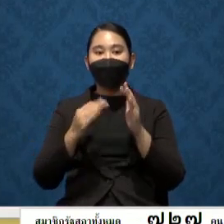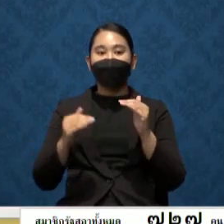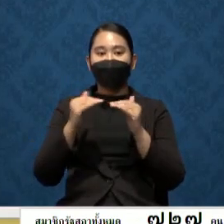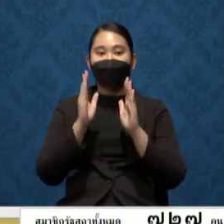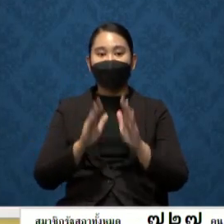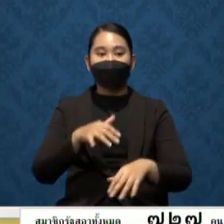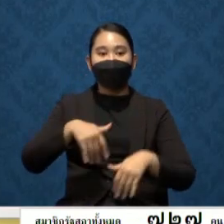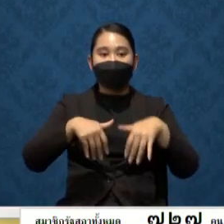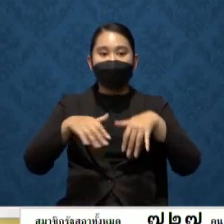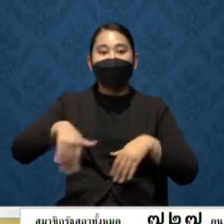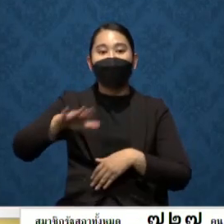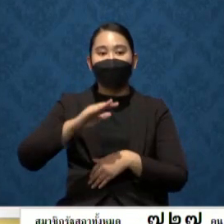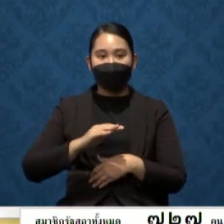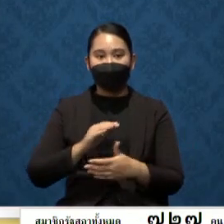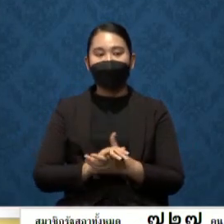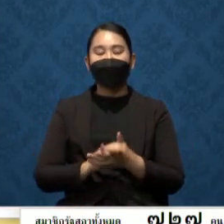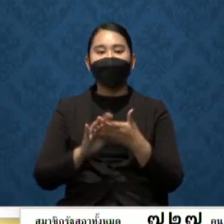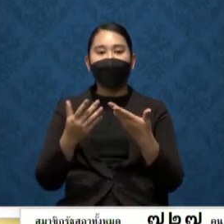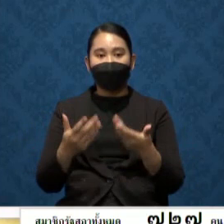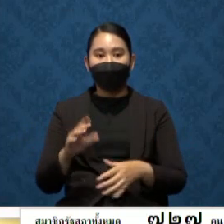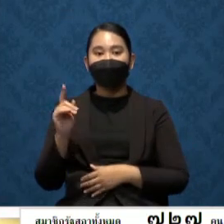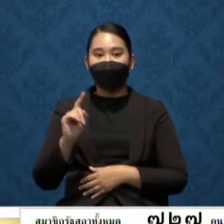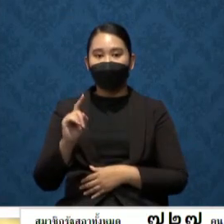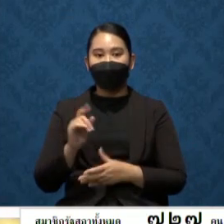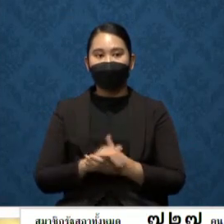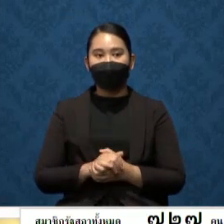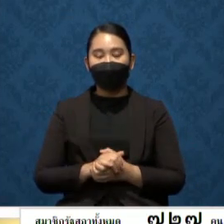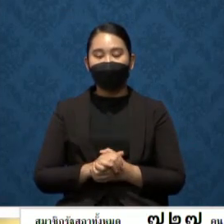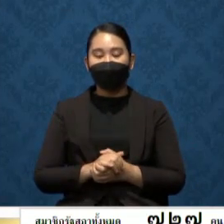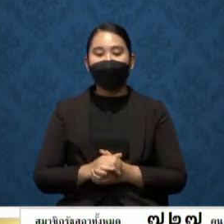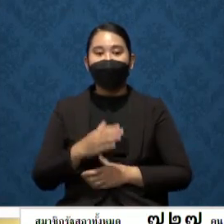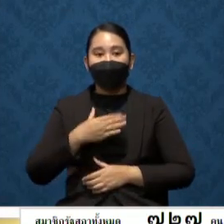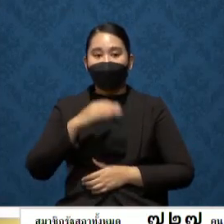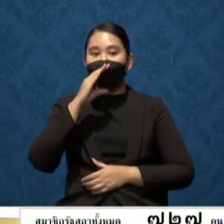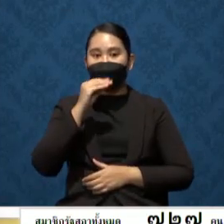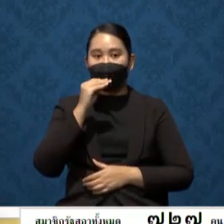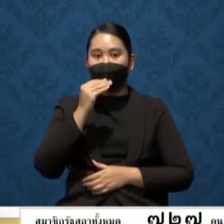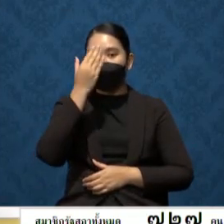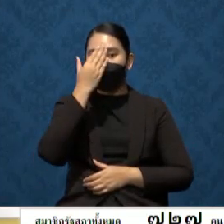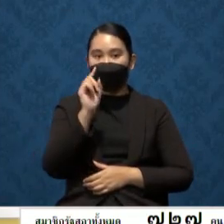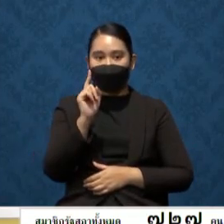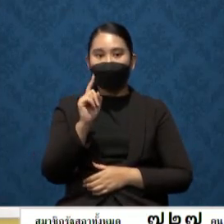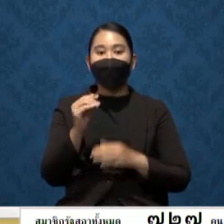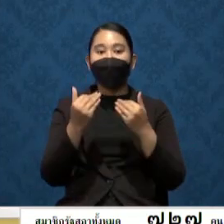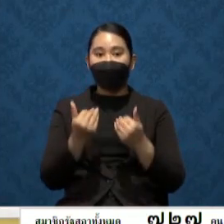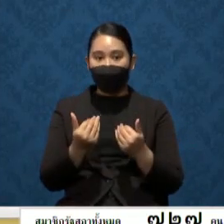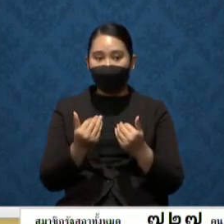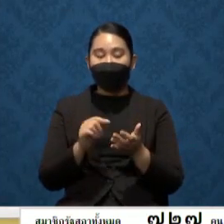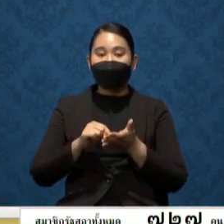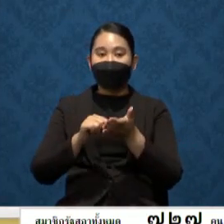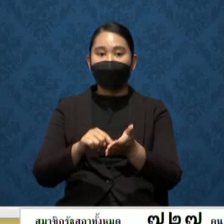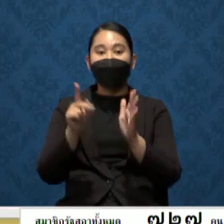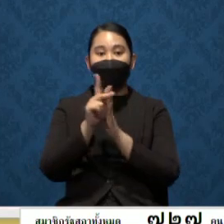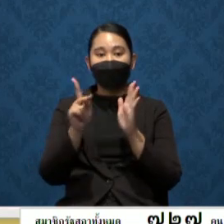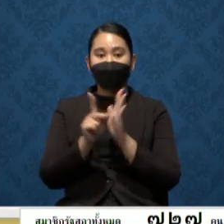น้องประชาชนแต่ในร่างที่เสนอมานะครับผมต้องพูดเพื่อให้ท่านที่เสนอกฎหมายเนี่ยจะ